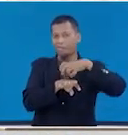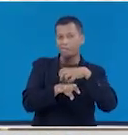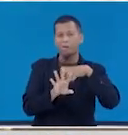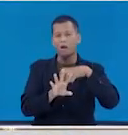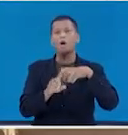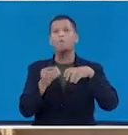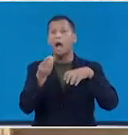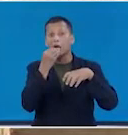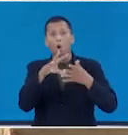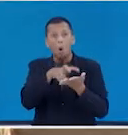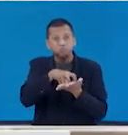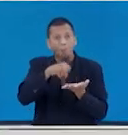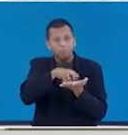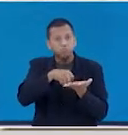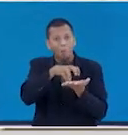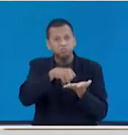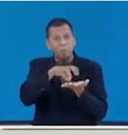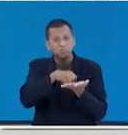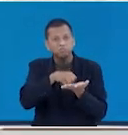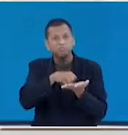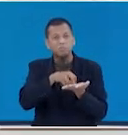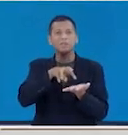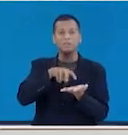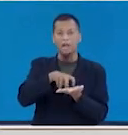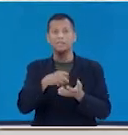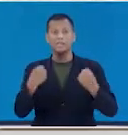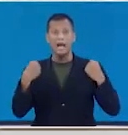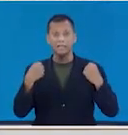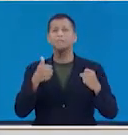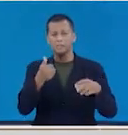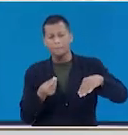dan lincah, dan juga pergerakan yang sehat. Kembali ke Anda Wilson dan juga